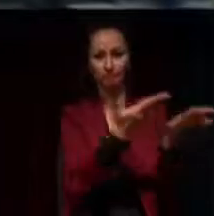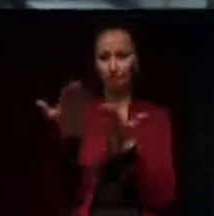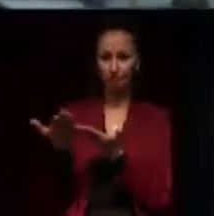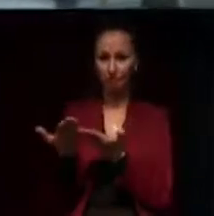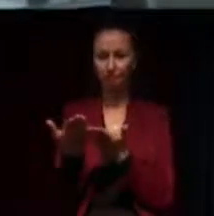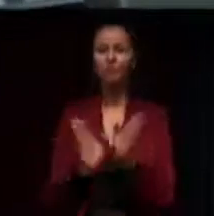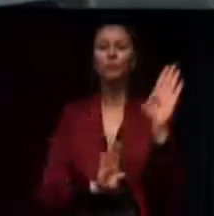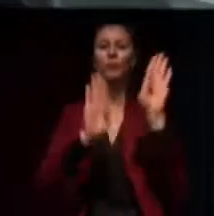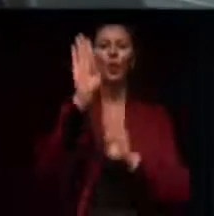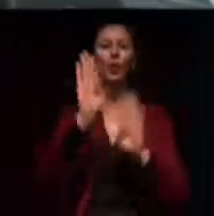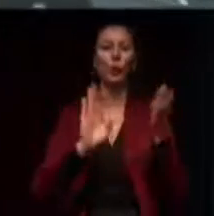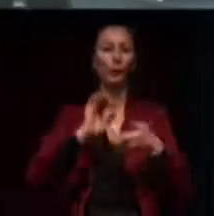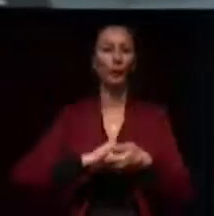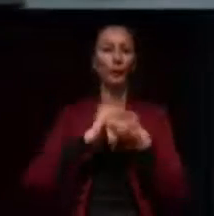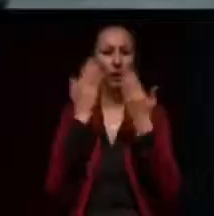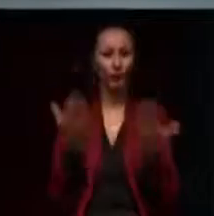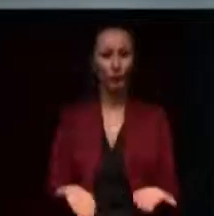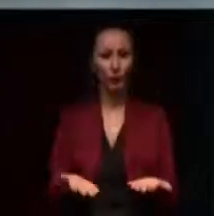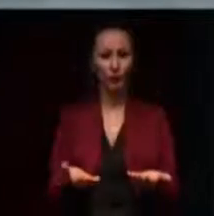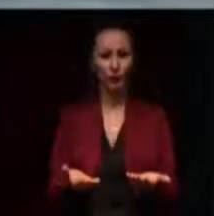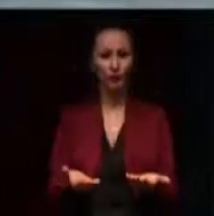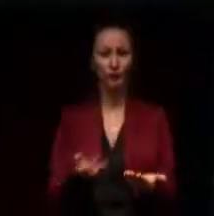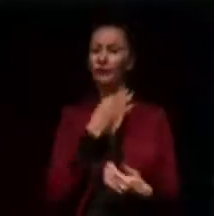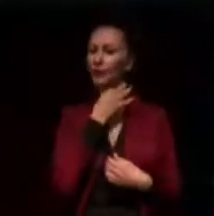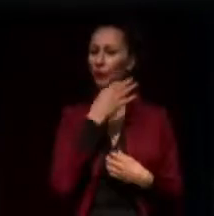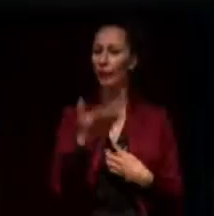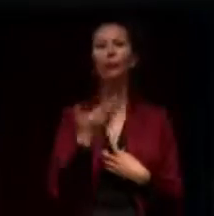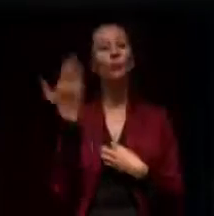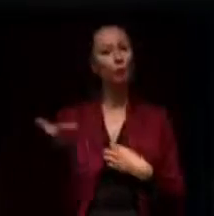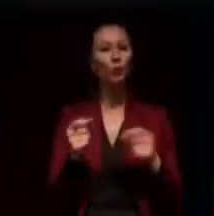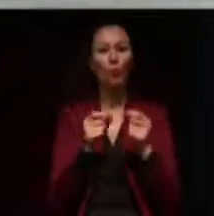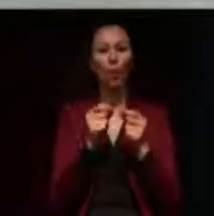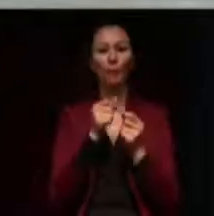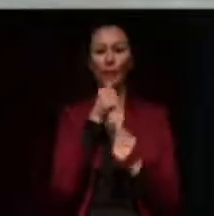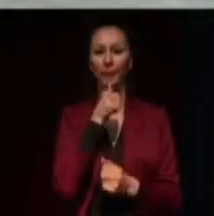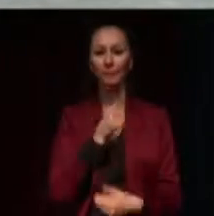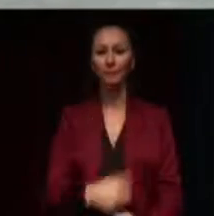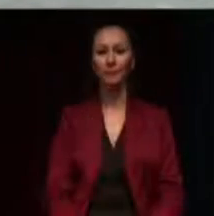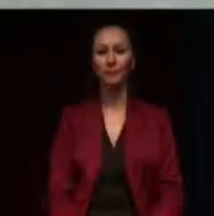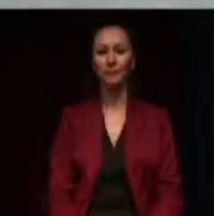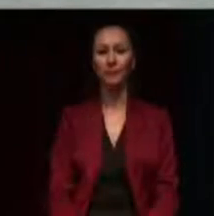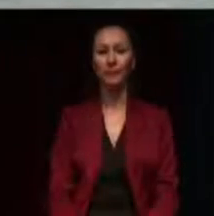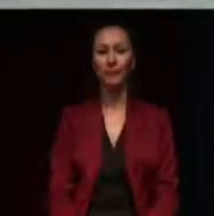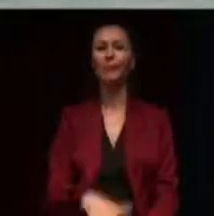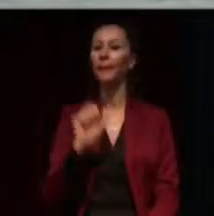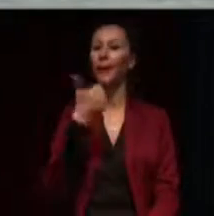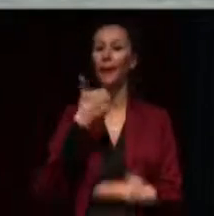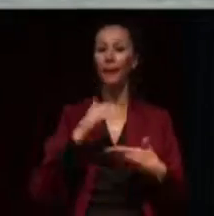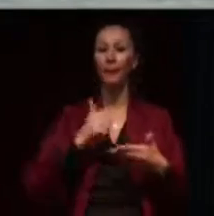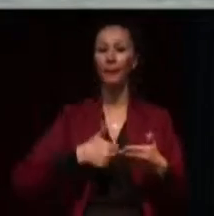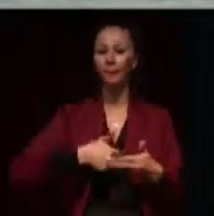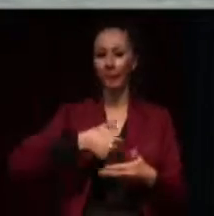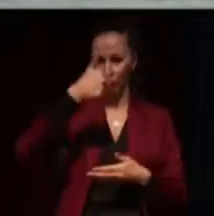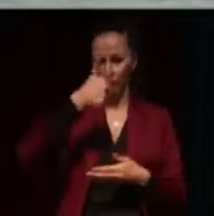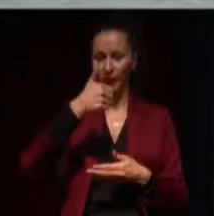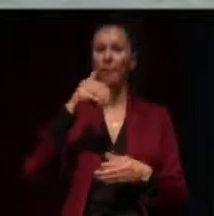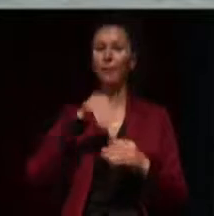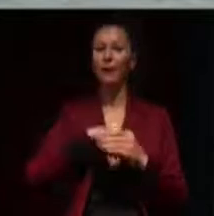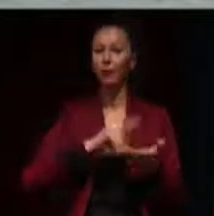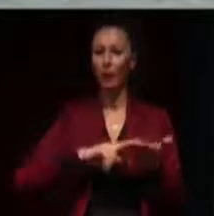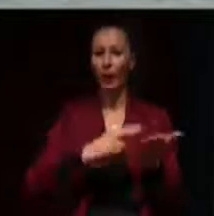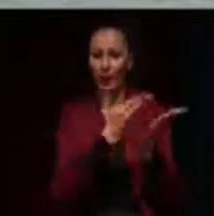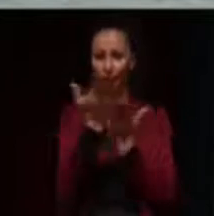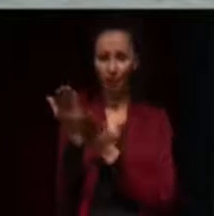sunuyorum. Kabul edenler, etmeyenler oy birliğiyle kabul edilmiştir. Teşekkür ediyorum. Buyurun Bülent Bey. Değerli Başkanım, değerli meclis